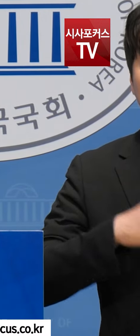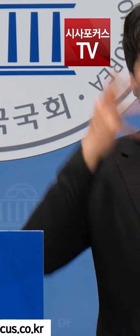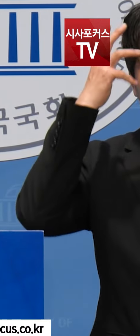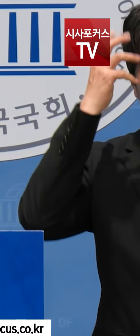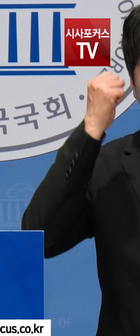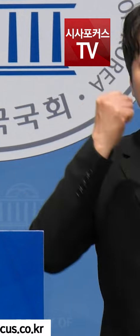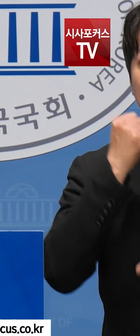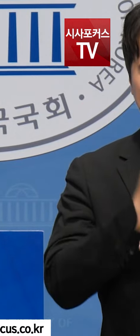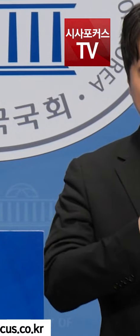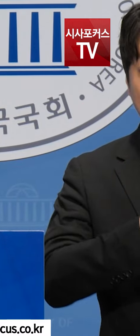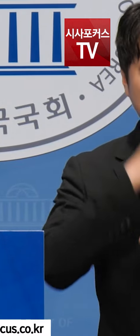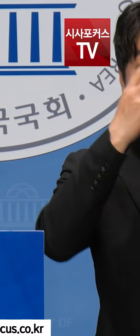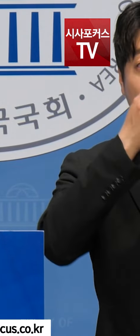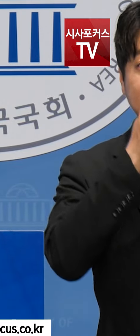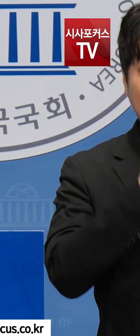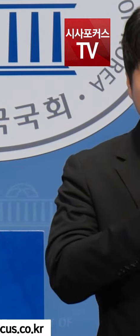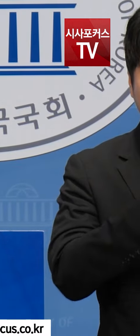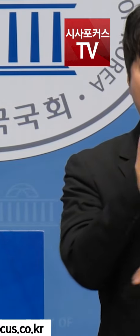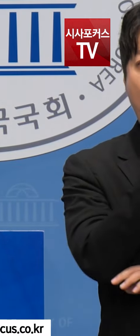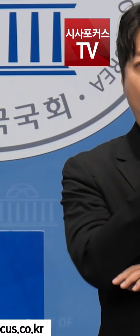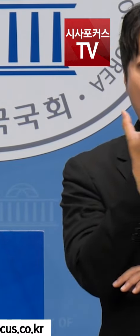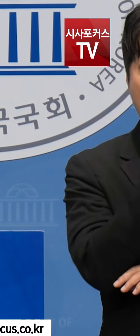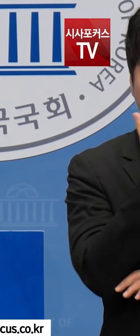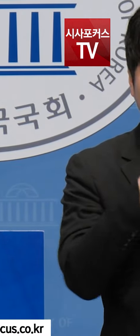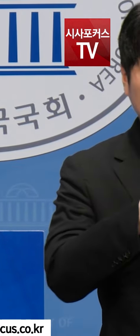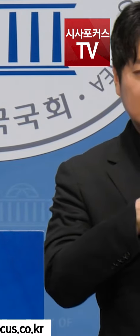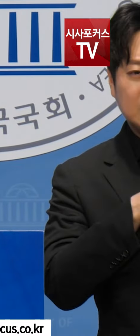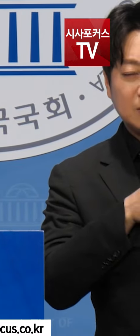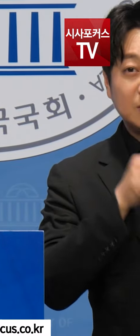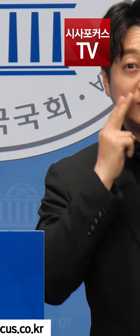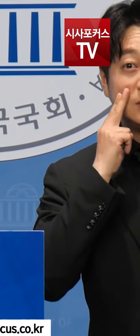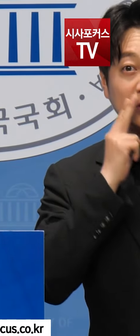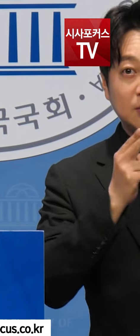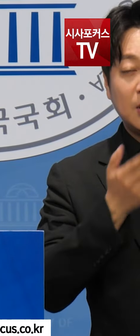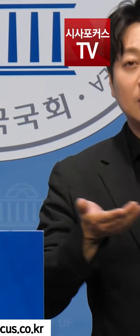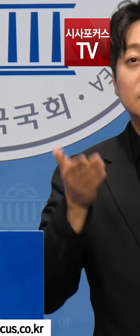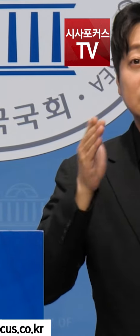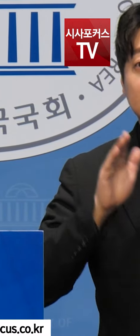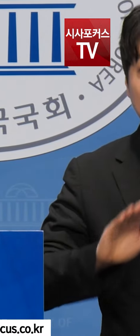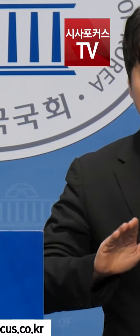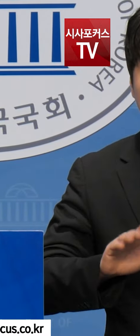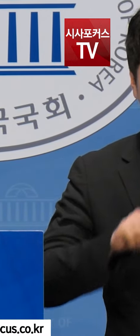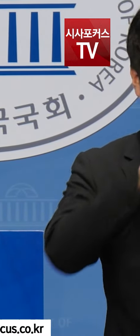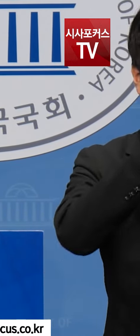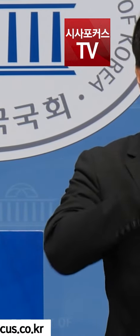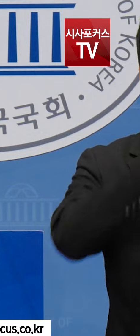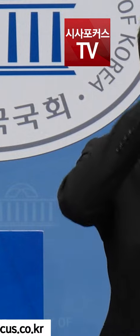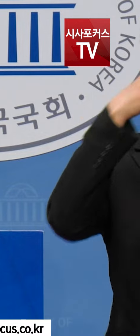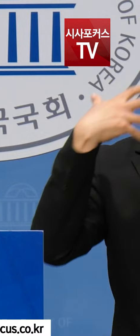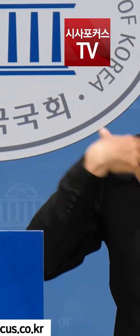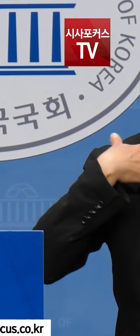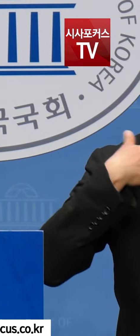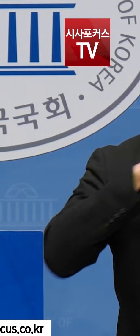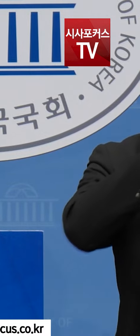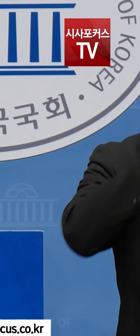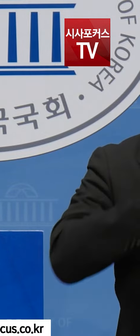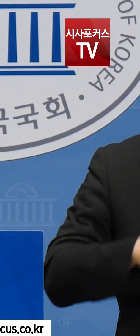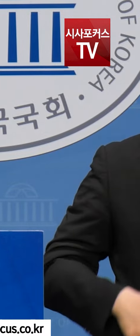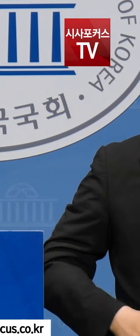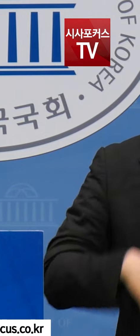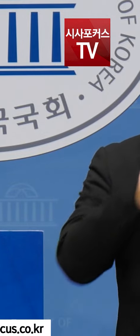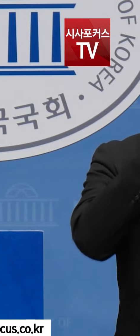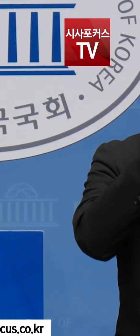언론의 무차별적인 폭력에도 굴하지 않고 윤석열 총장 본인과 가족이 관련된 비리 의혹을 끝까지